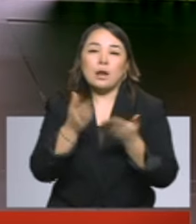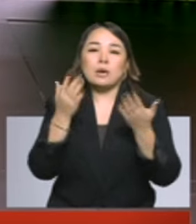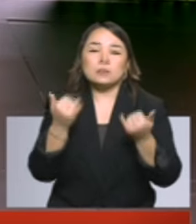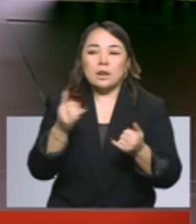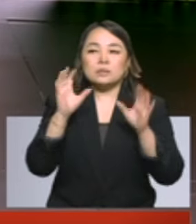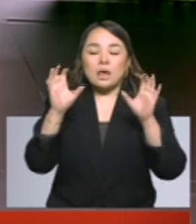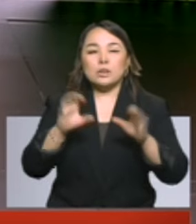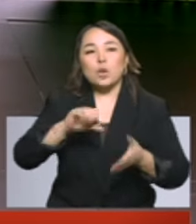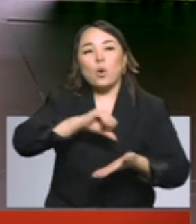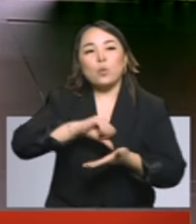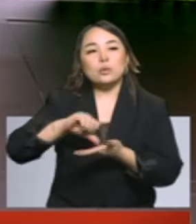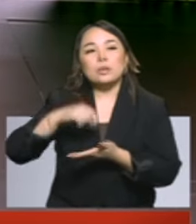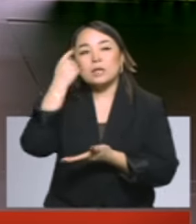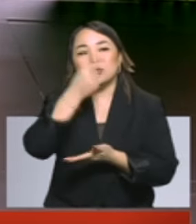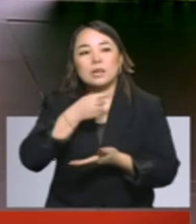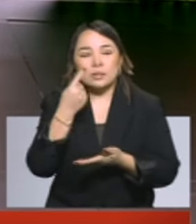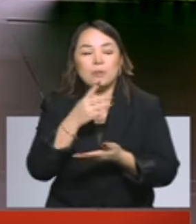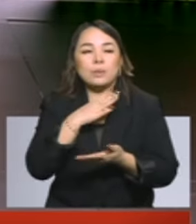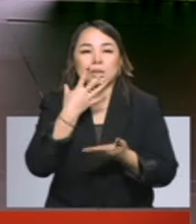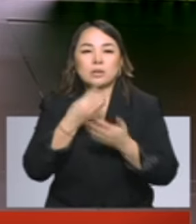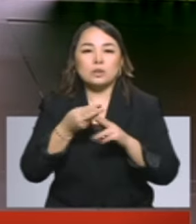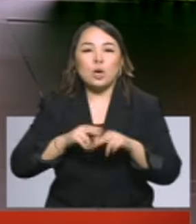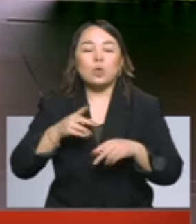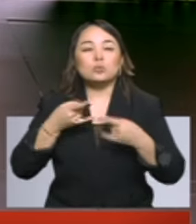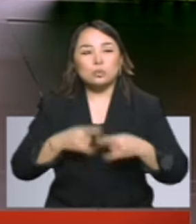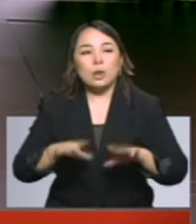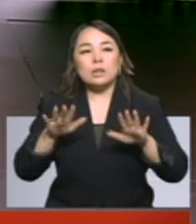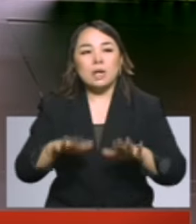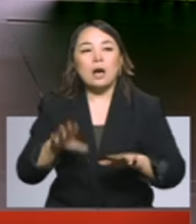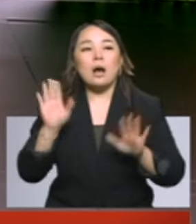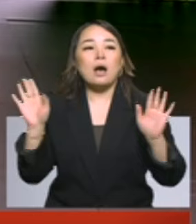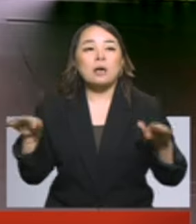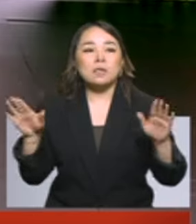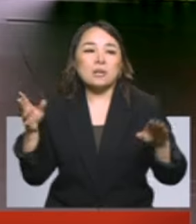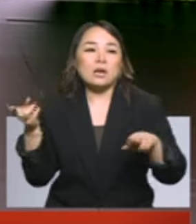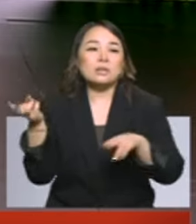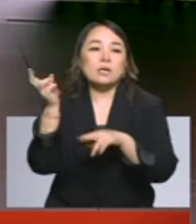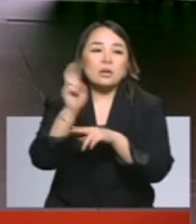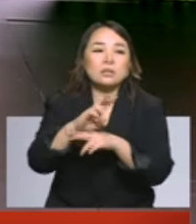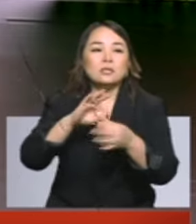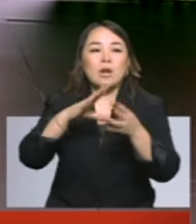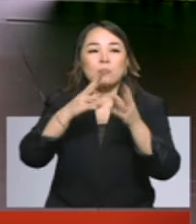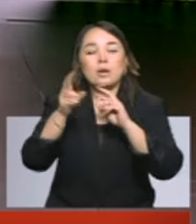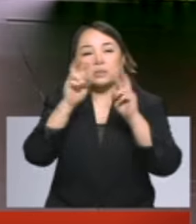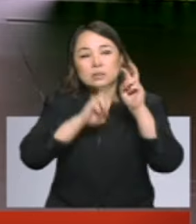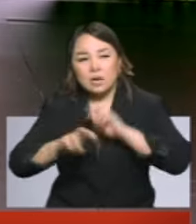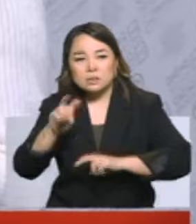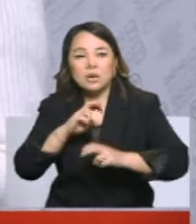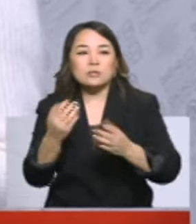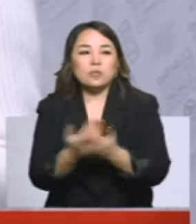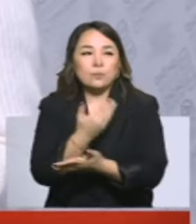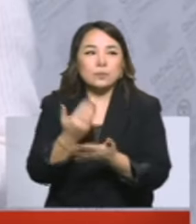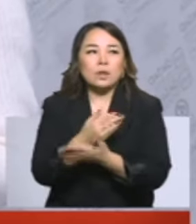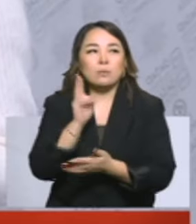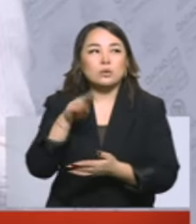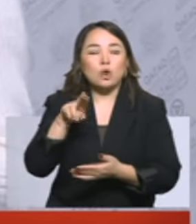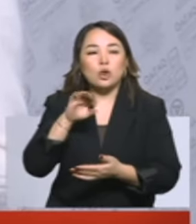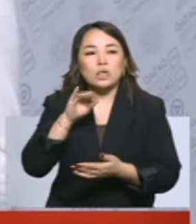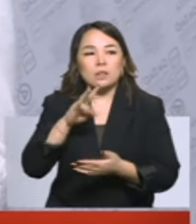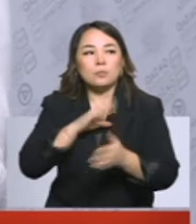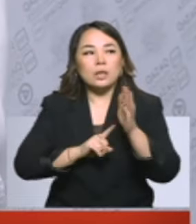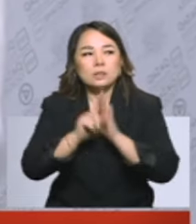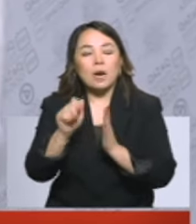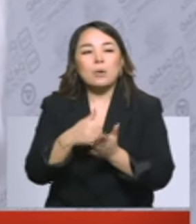Қазақстандағы заңды өкілі ретінде редакция оның туған жері Арқалыққа барып тың деректерді іздеді. Қымбат досшаның сапардың